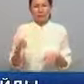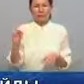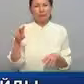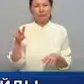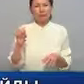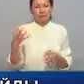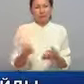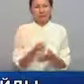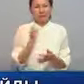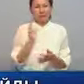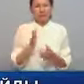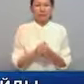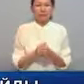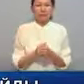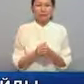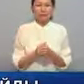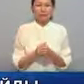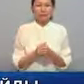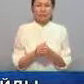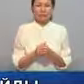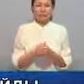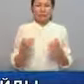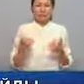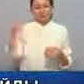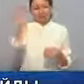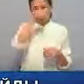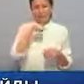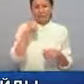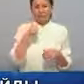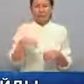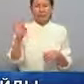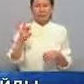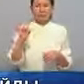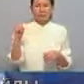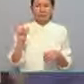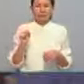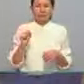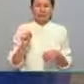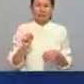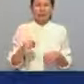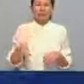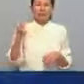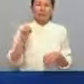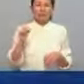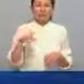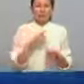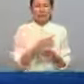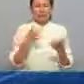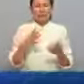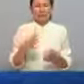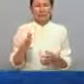мерекесіне аман есен жету нәсіп етсін. Биылғы ораза айт намазына 5000-ға жуық халық жиналды. Иісі мұсылман иық